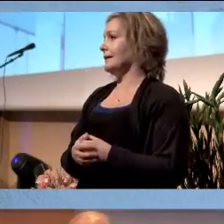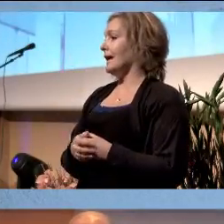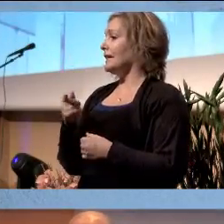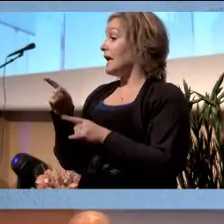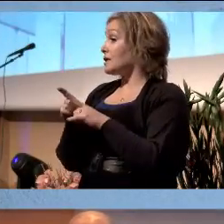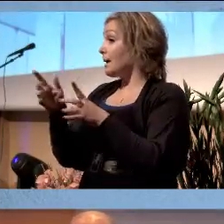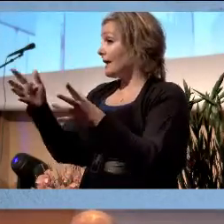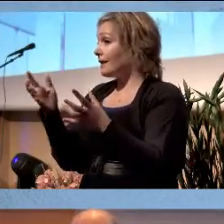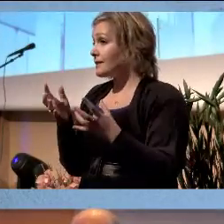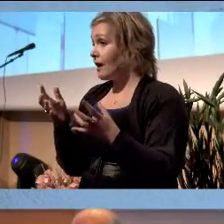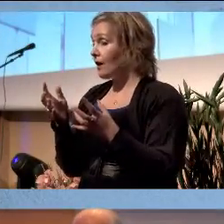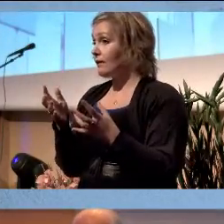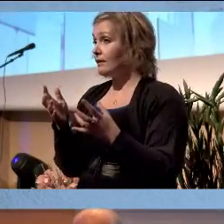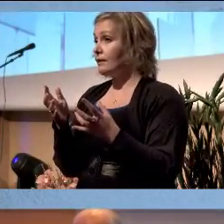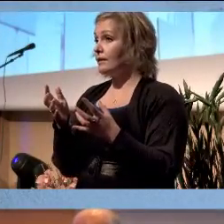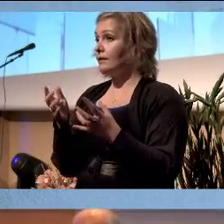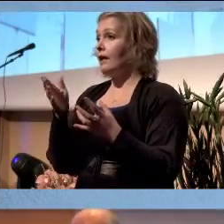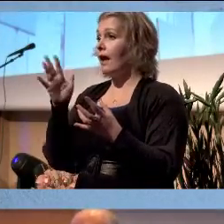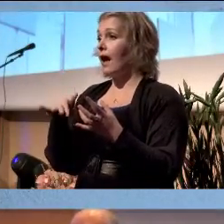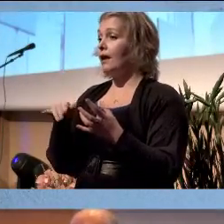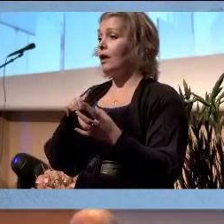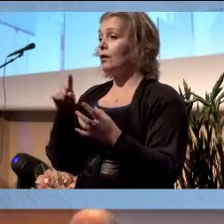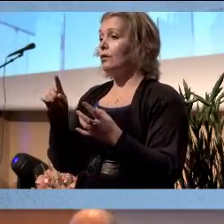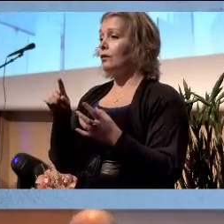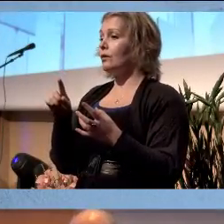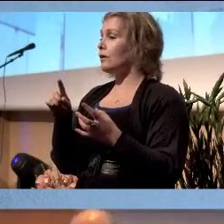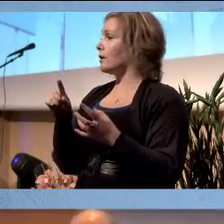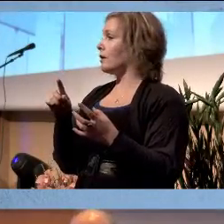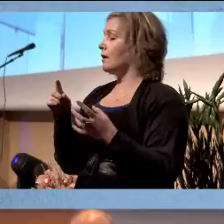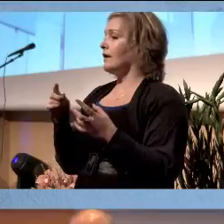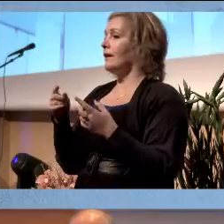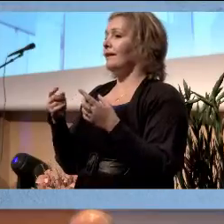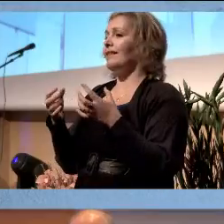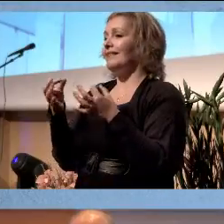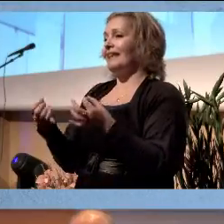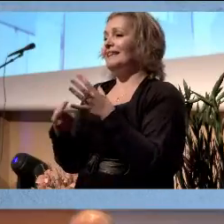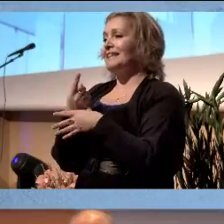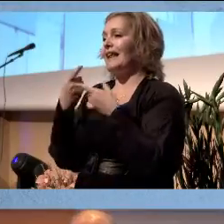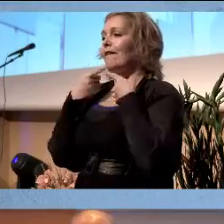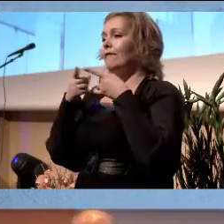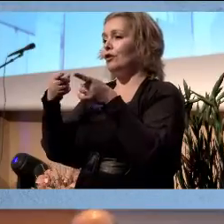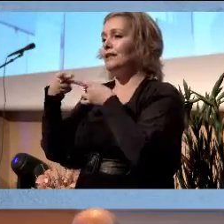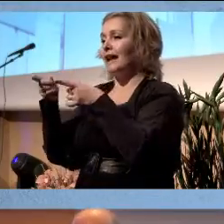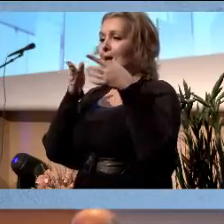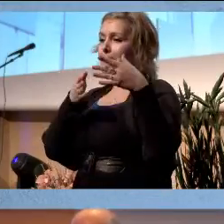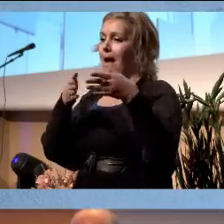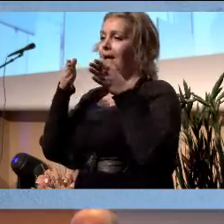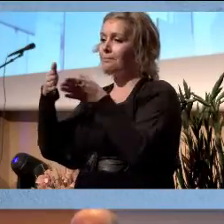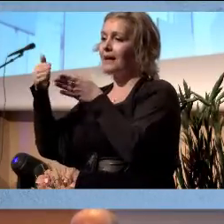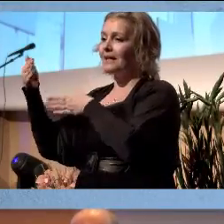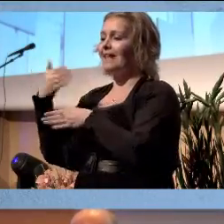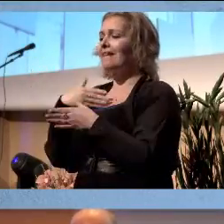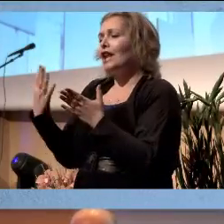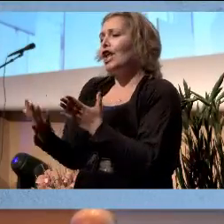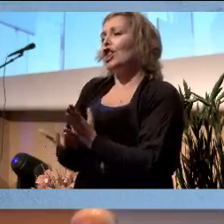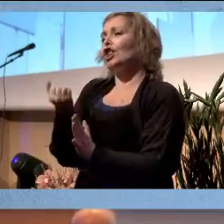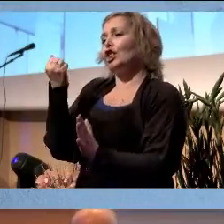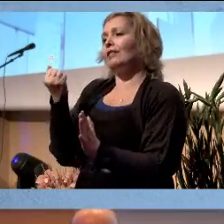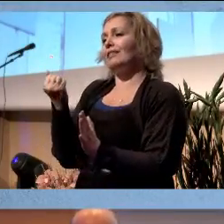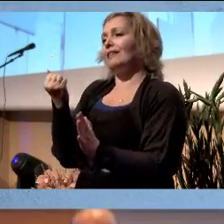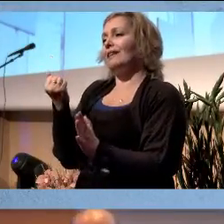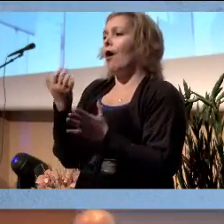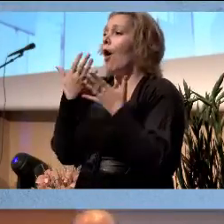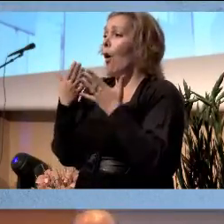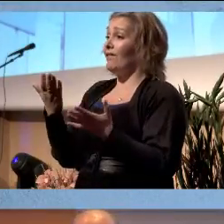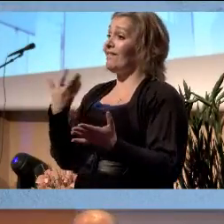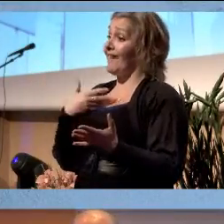Det som interessant, at når du ser ting I ulike perspektiver, så det veldig nyttig og